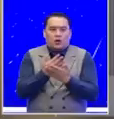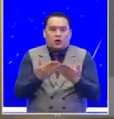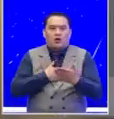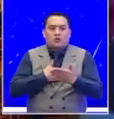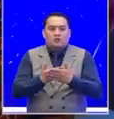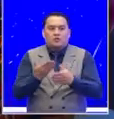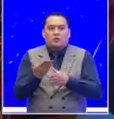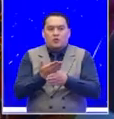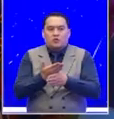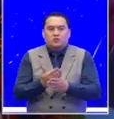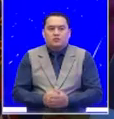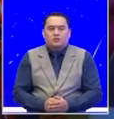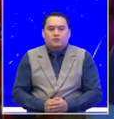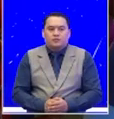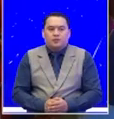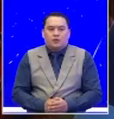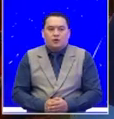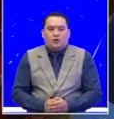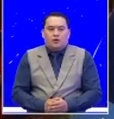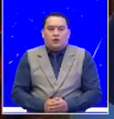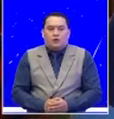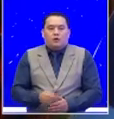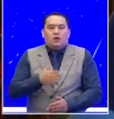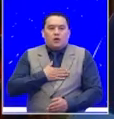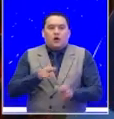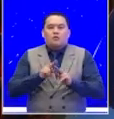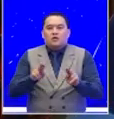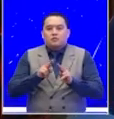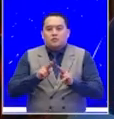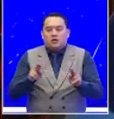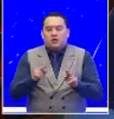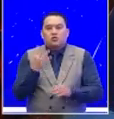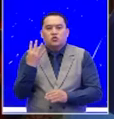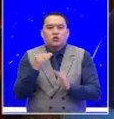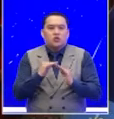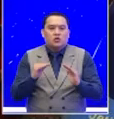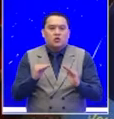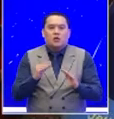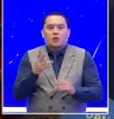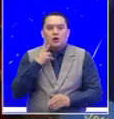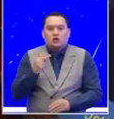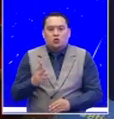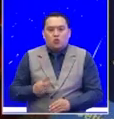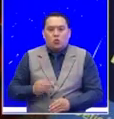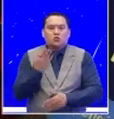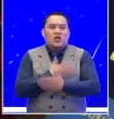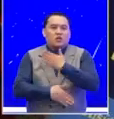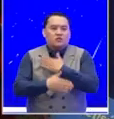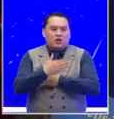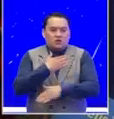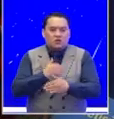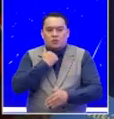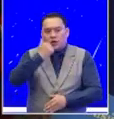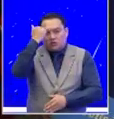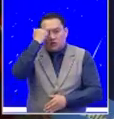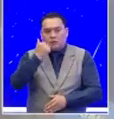автоволонтеры. Я одна живу, воспитываю 4 детей. У меня самая маленькая младшая дочка инвалидность детства получает.